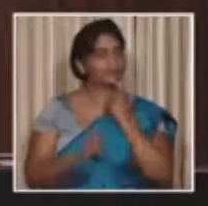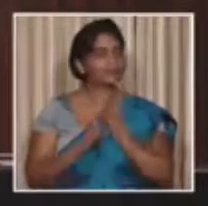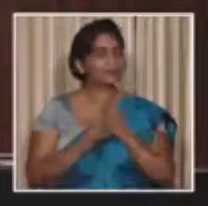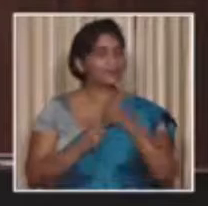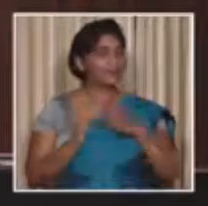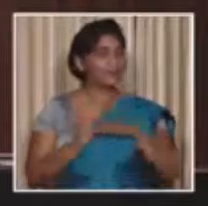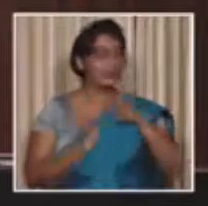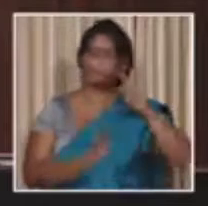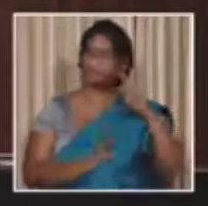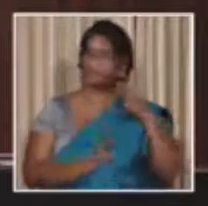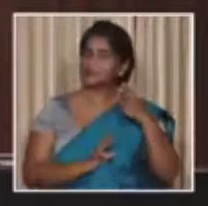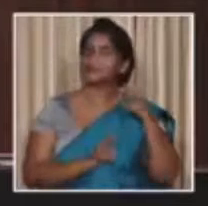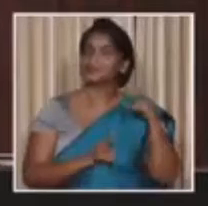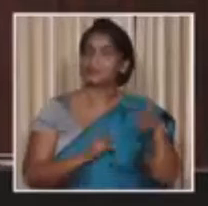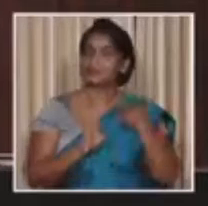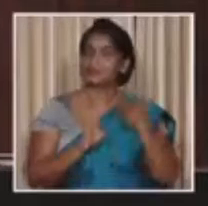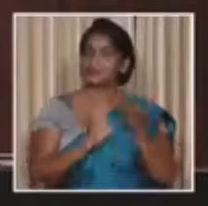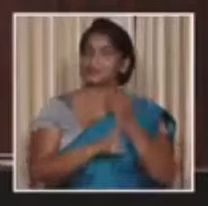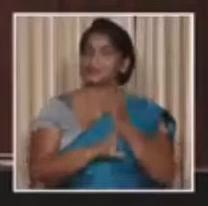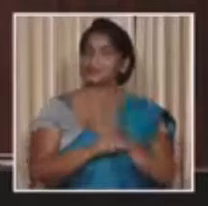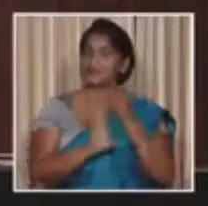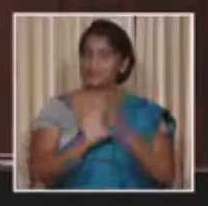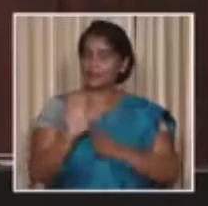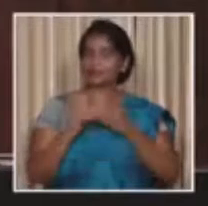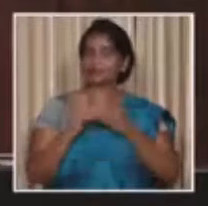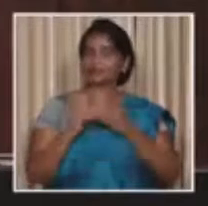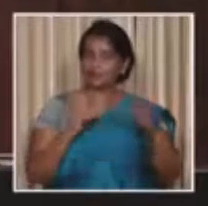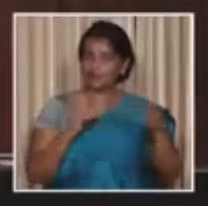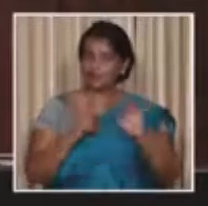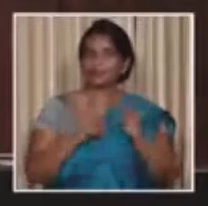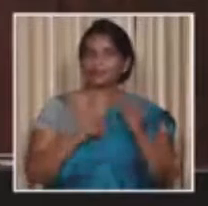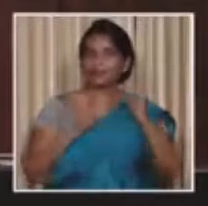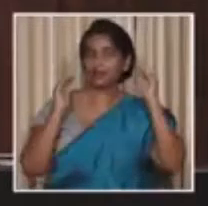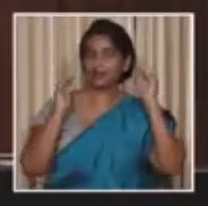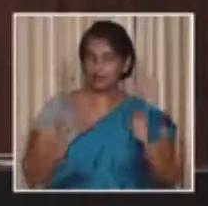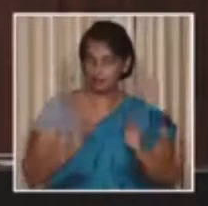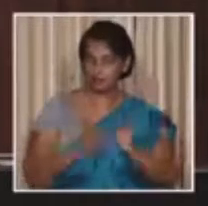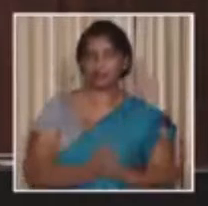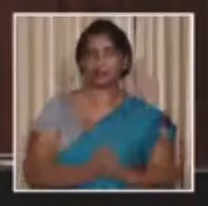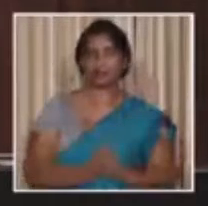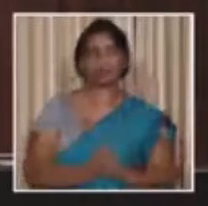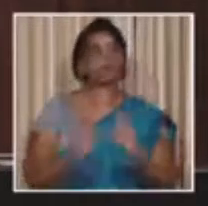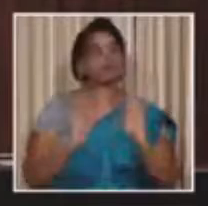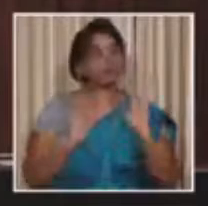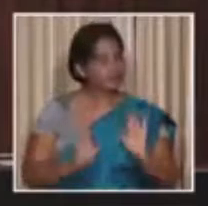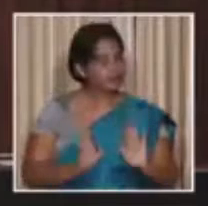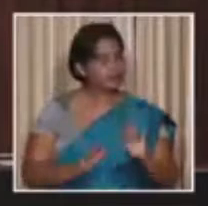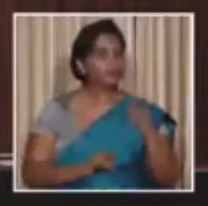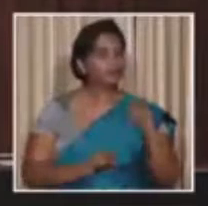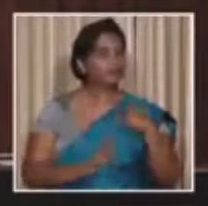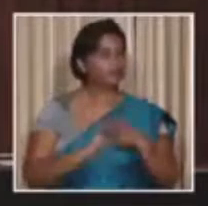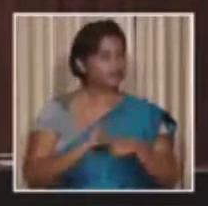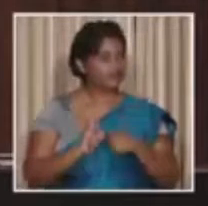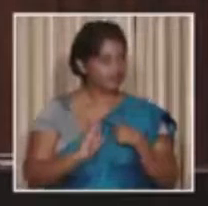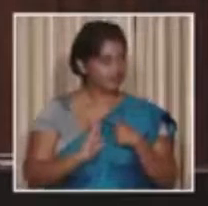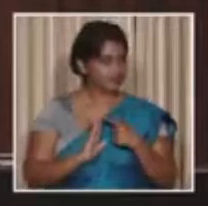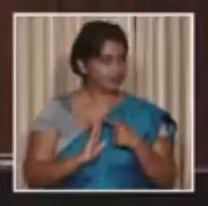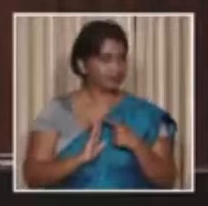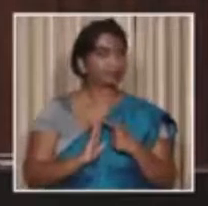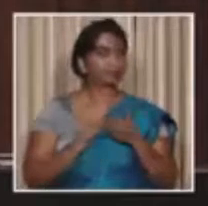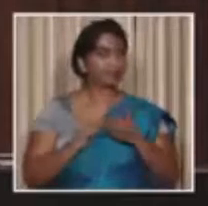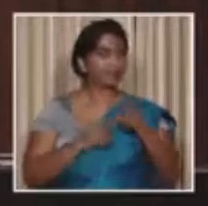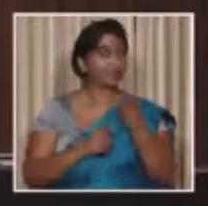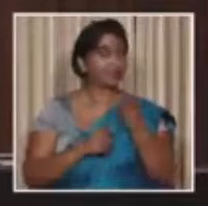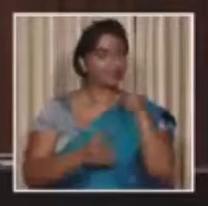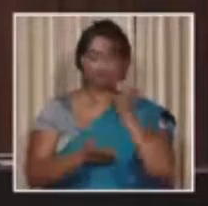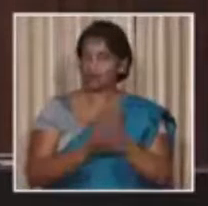ප්‍රමාණය පසුගිය වසරක කාලය තුළදී යම් ප්‍රමාණයක් අඩු වෙලා තිබෙනවා. නමුත් මේ රටේ පැවති චාරිත්‍රාත්මක අර්බුදය